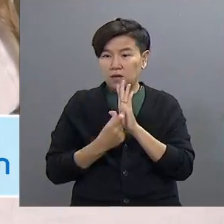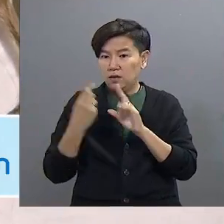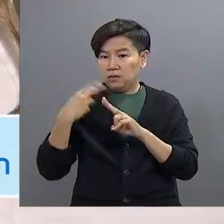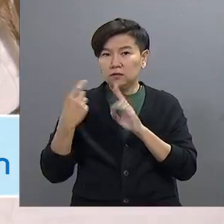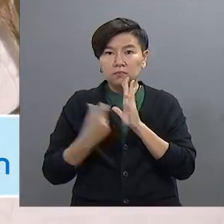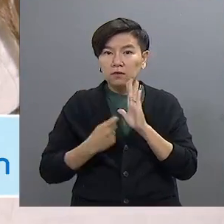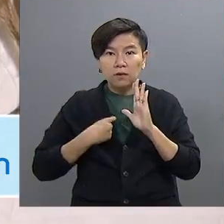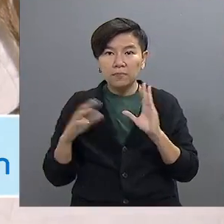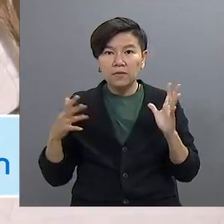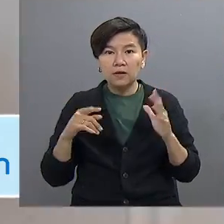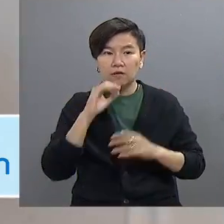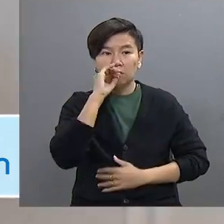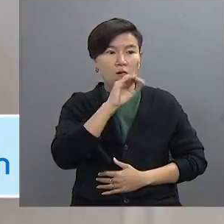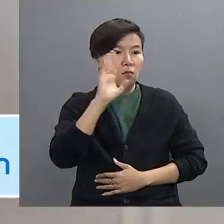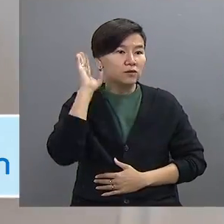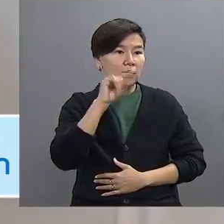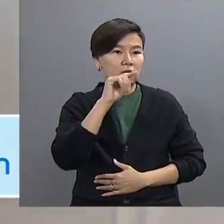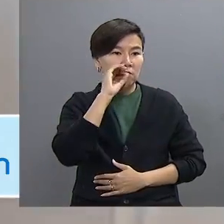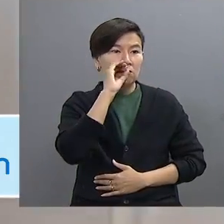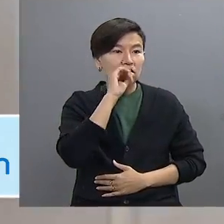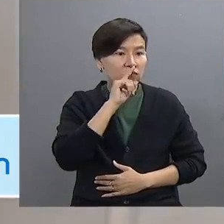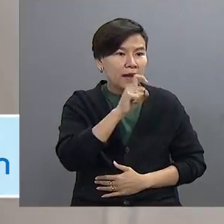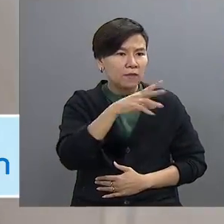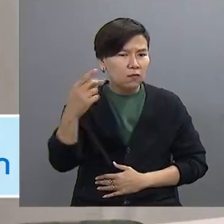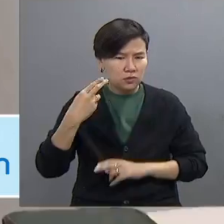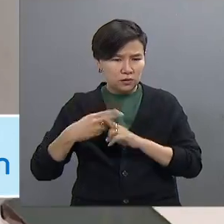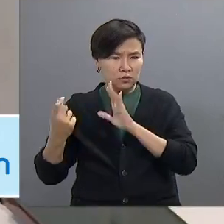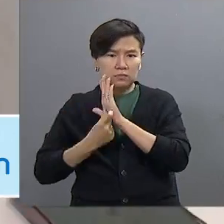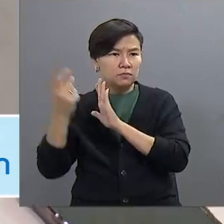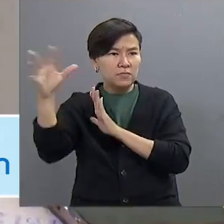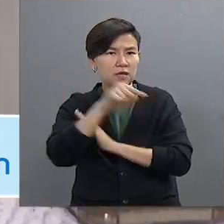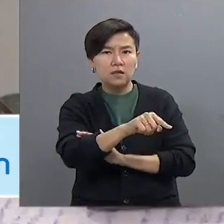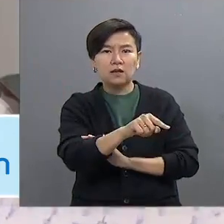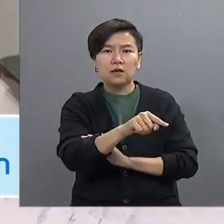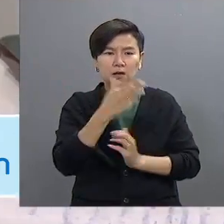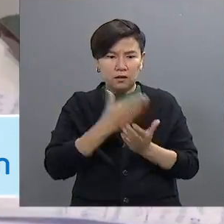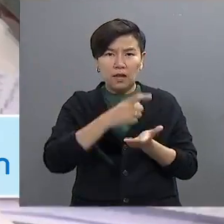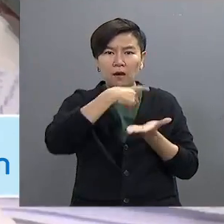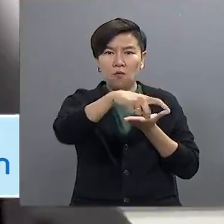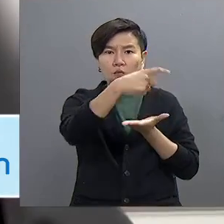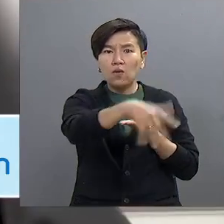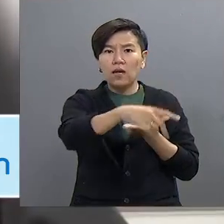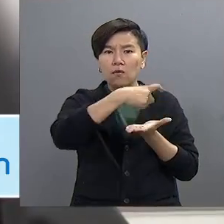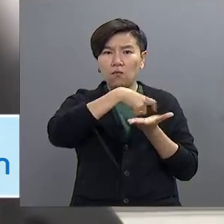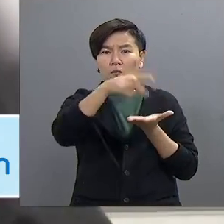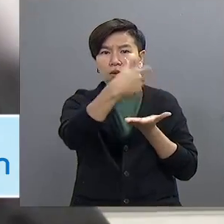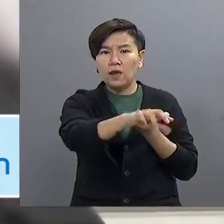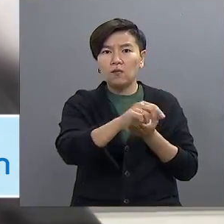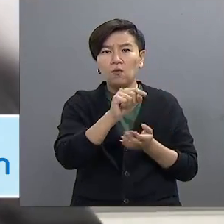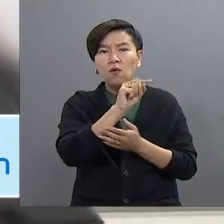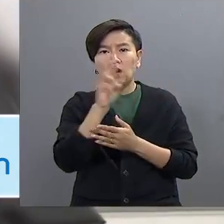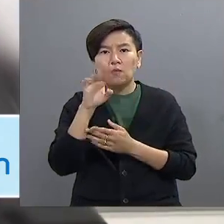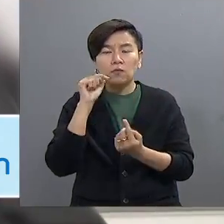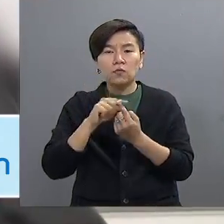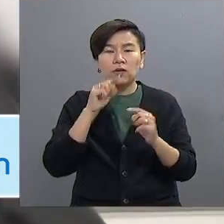ก็ไม่พอใจแต่ปัญหาคือเธอโอนเงินเพื่อเข้าระบบไปแล้วค่ะเป็นค่าสมัครค่าทดสอบค่